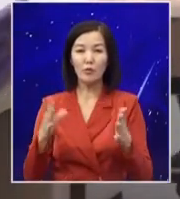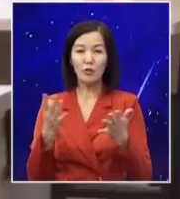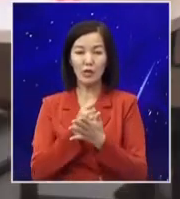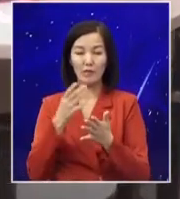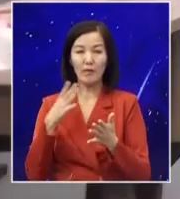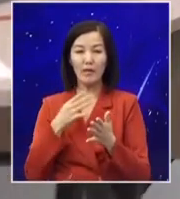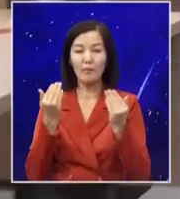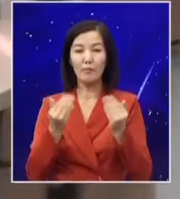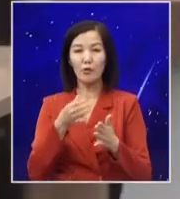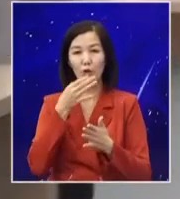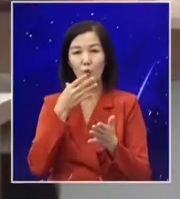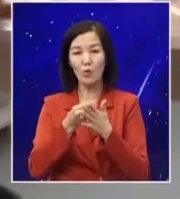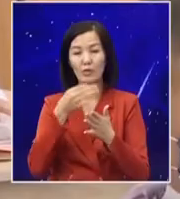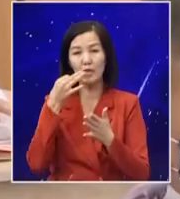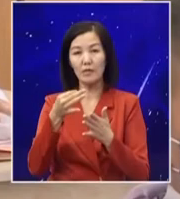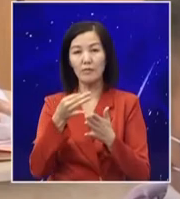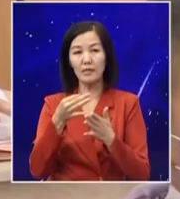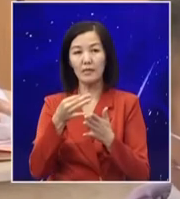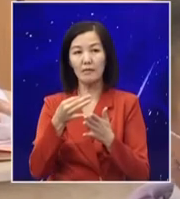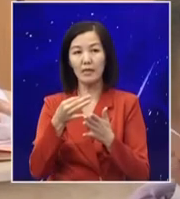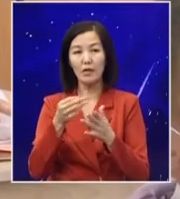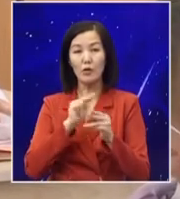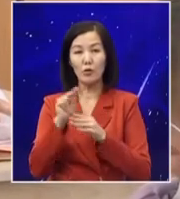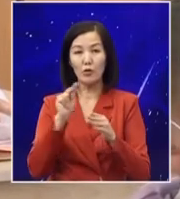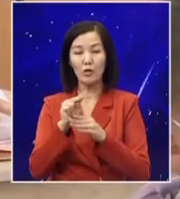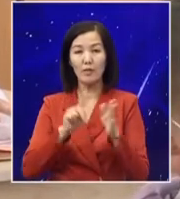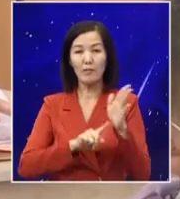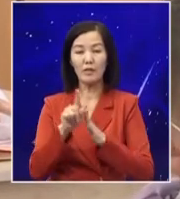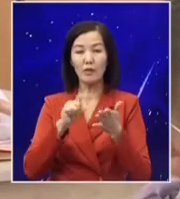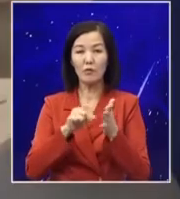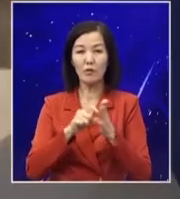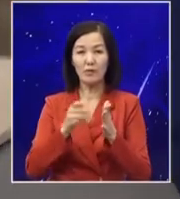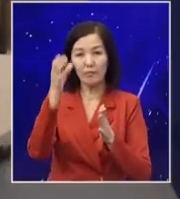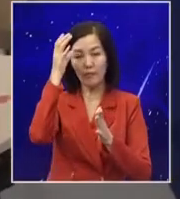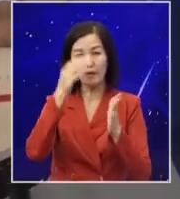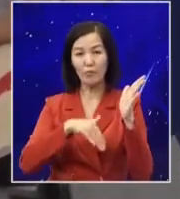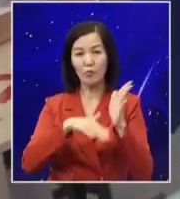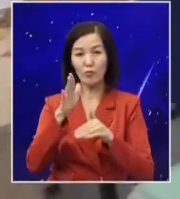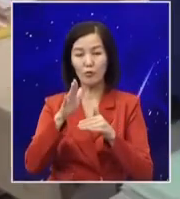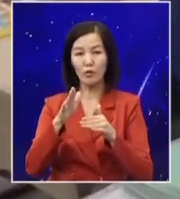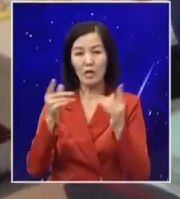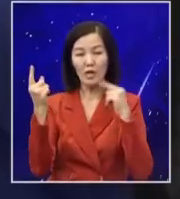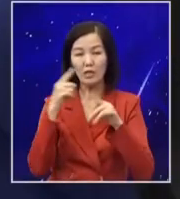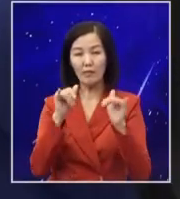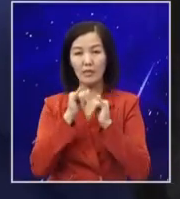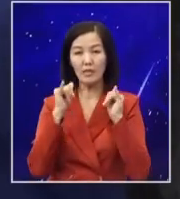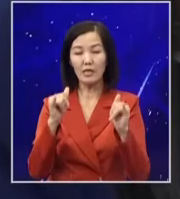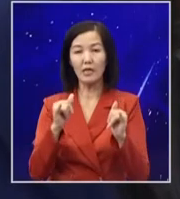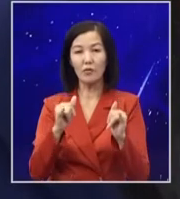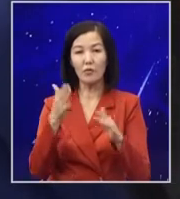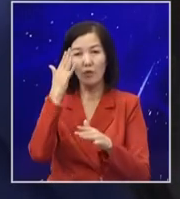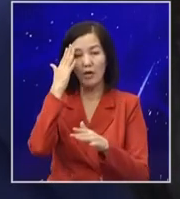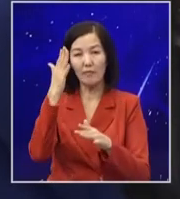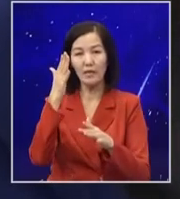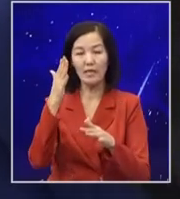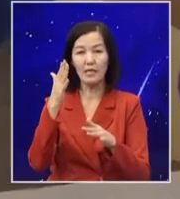Бүгінде өз тәжірибесімен бөлісер дәрежеге жетті. Бастауыш сыныпта білім сапасын көтеру, балалар шығармашылығын арттыру және қабілетін